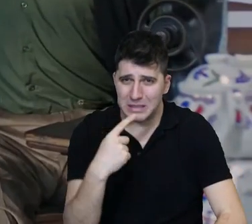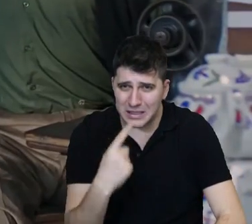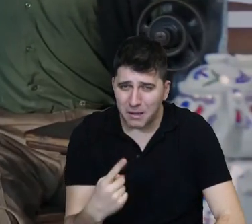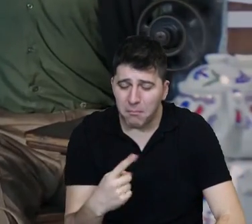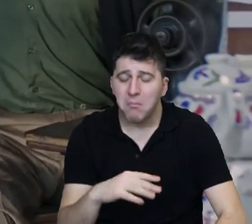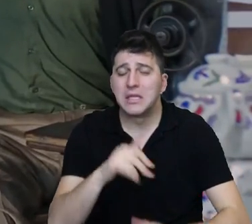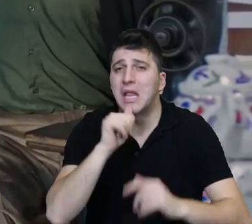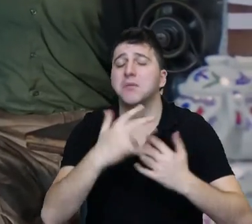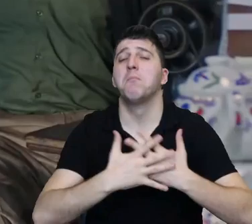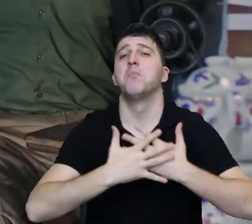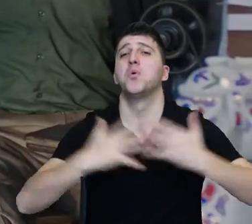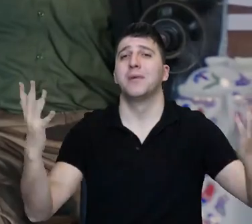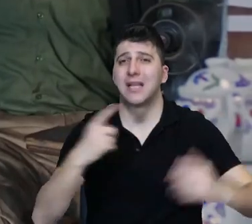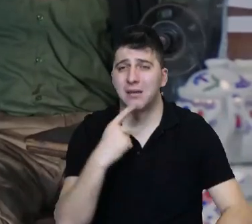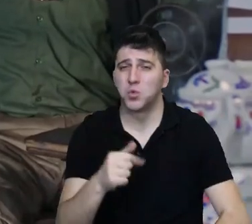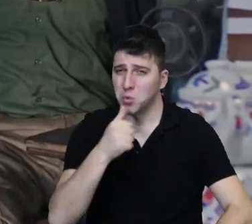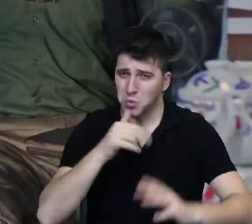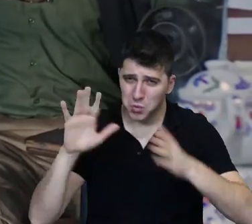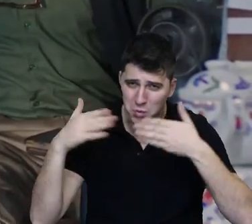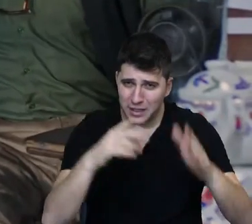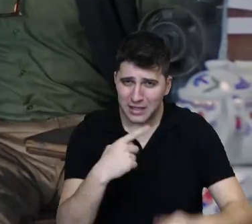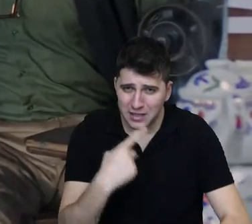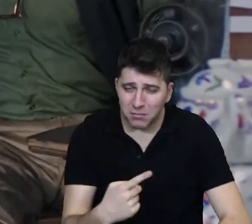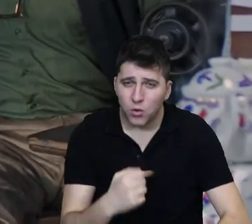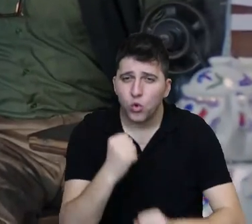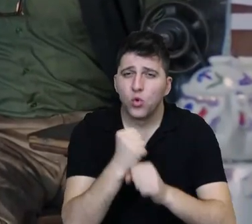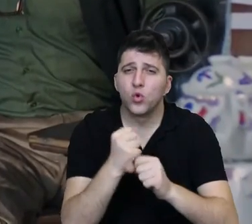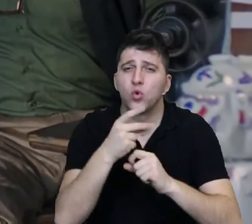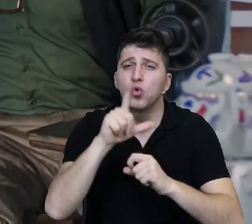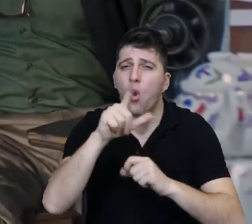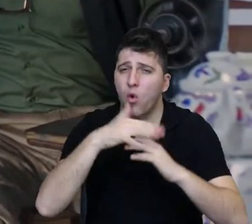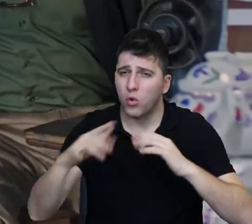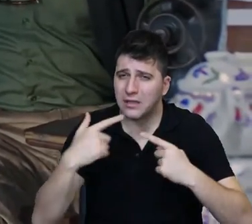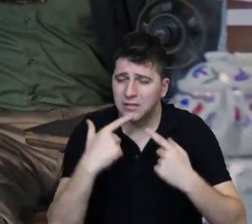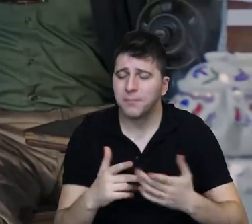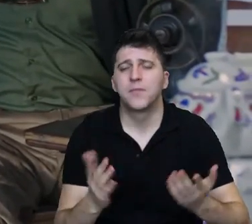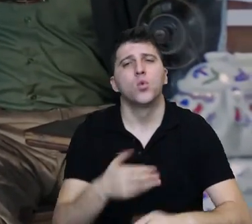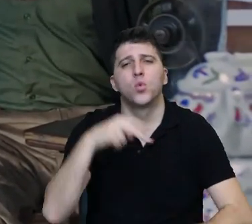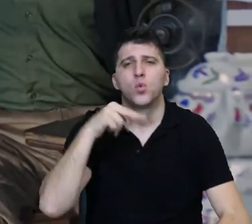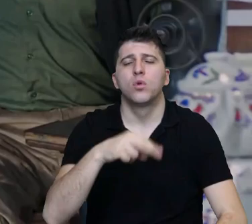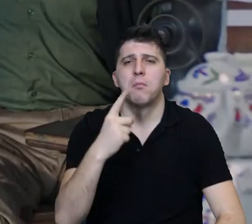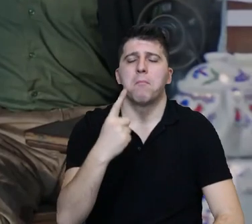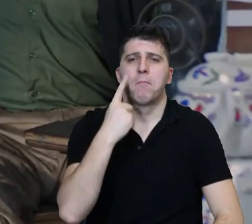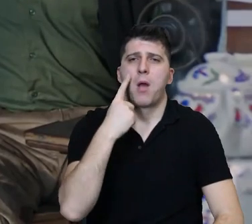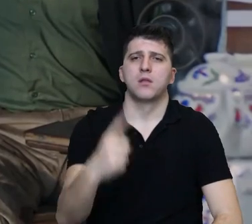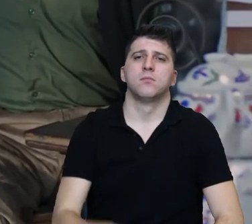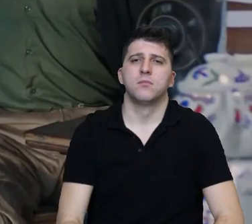derya mı desem? Akarsu mu desem, göl mü desem? Yürüdüm, bir de